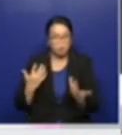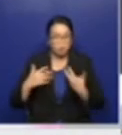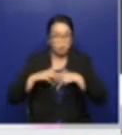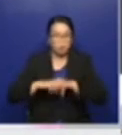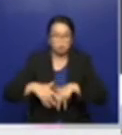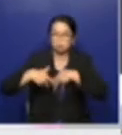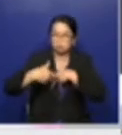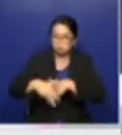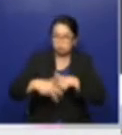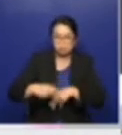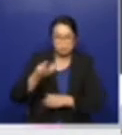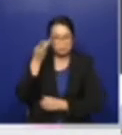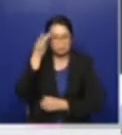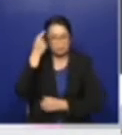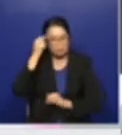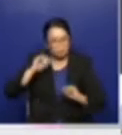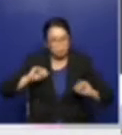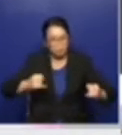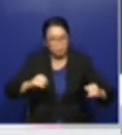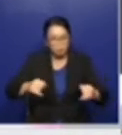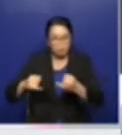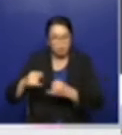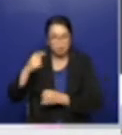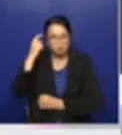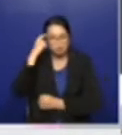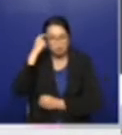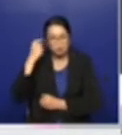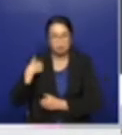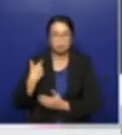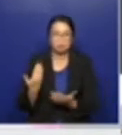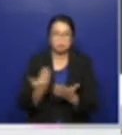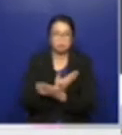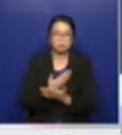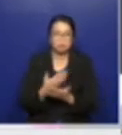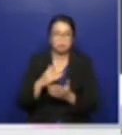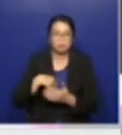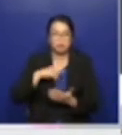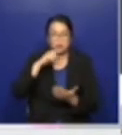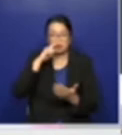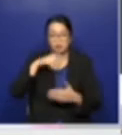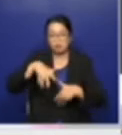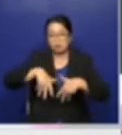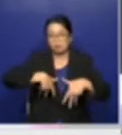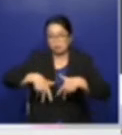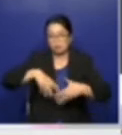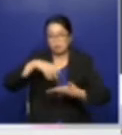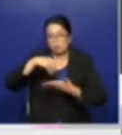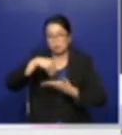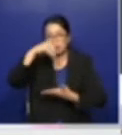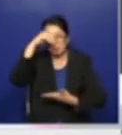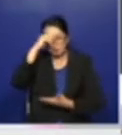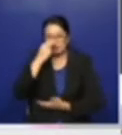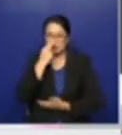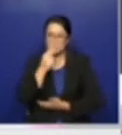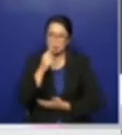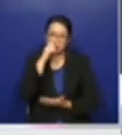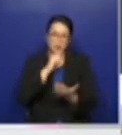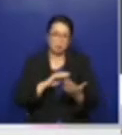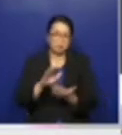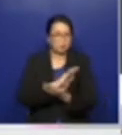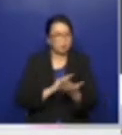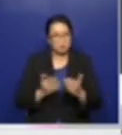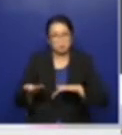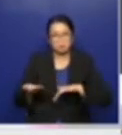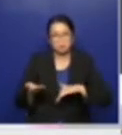แย้งทางความคิดเพราะท่านคิดว่าท่านกำลังปฏิรูปอยู่แต่ว่าเด็กเยาวชนพวกนี้เขามองไม่เห็นอนาคตของประเทศชาติ